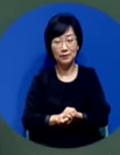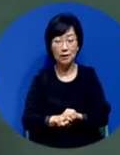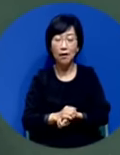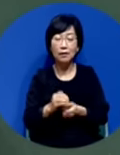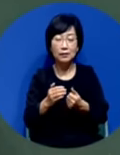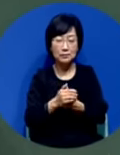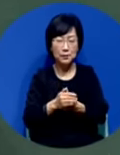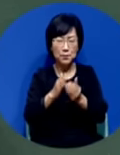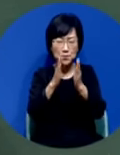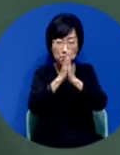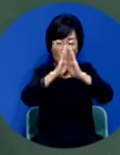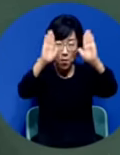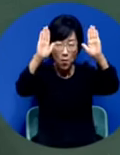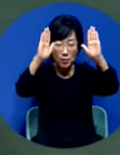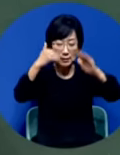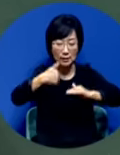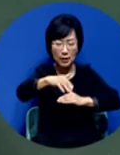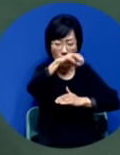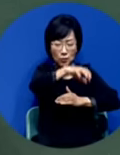없죠.